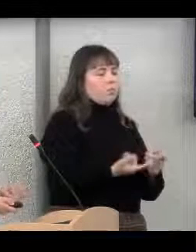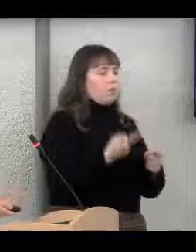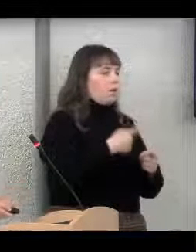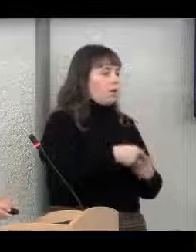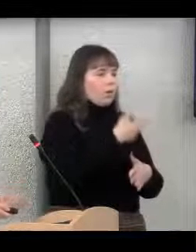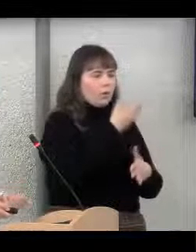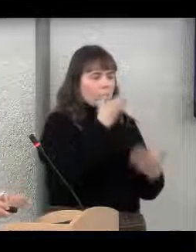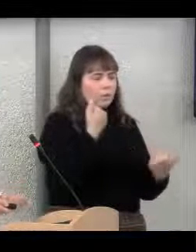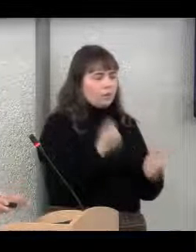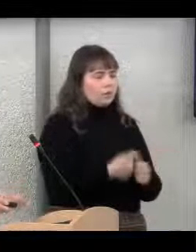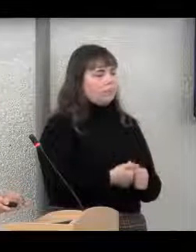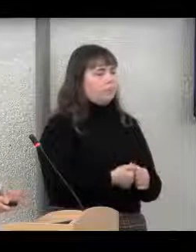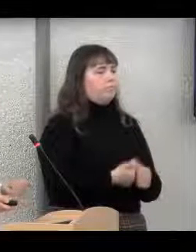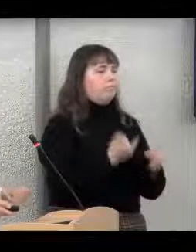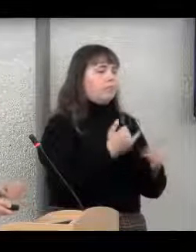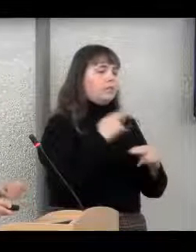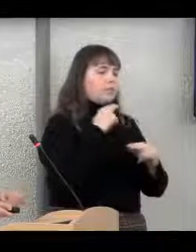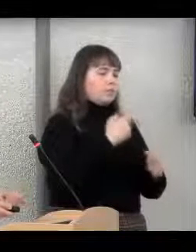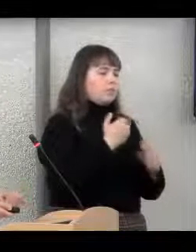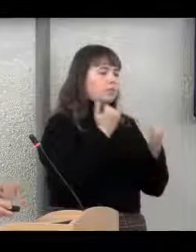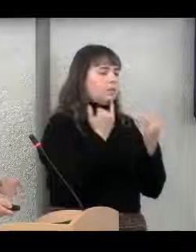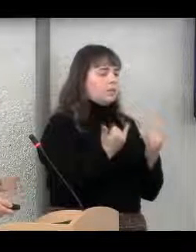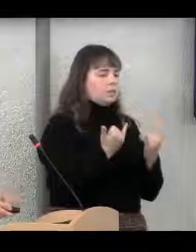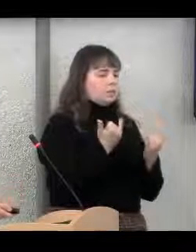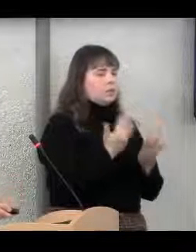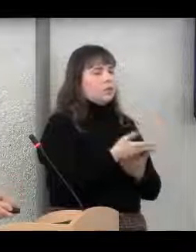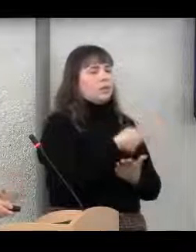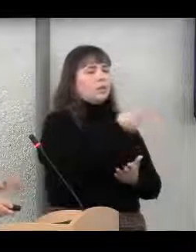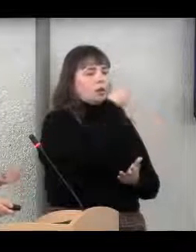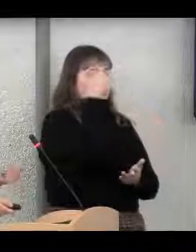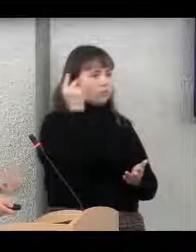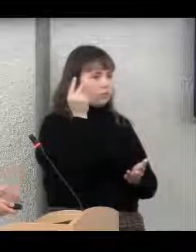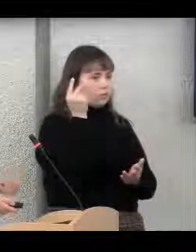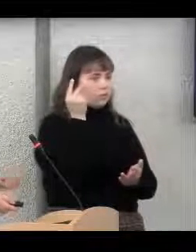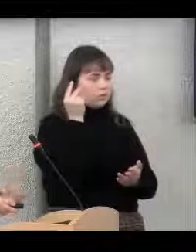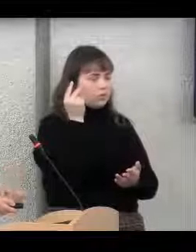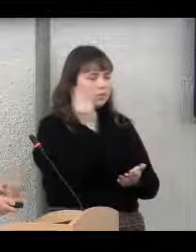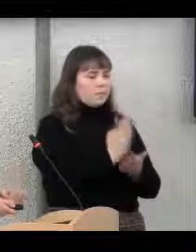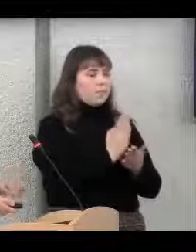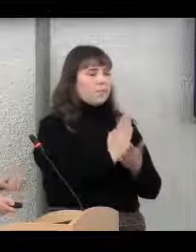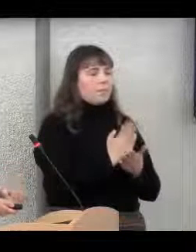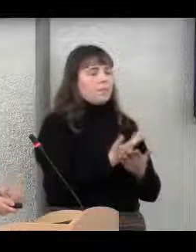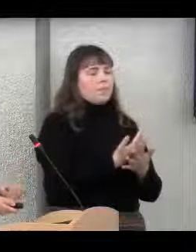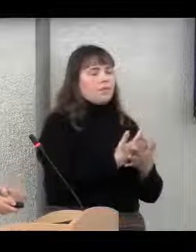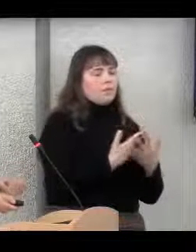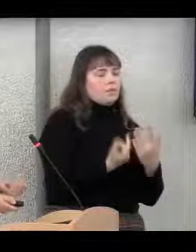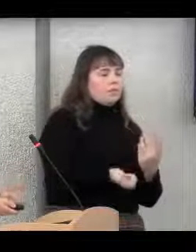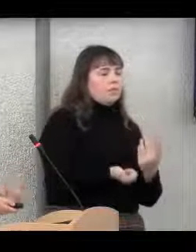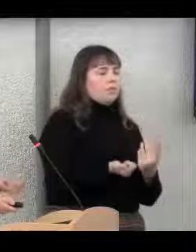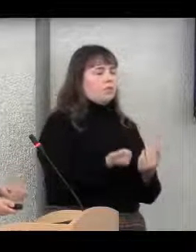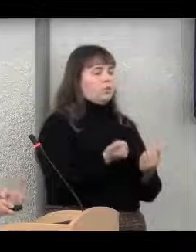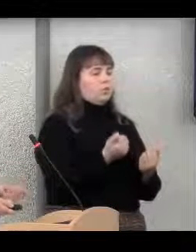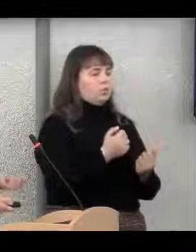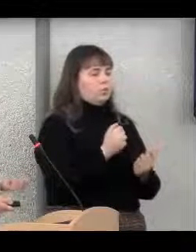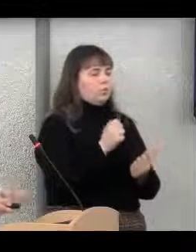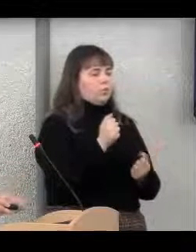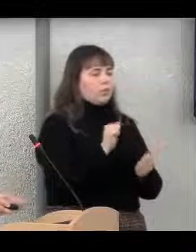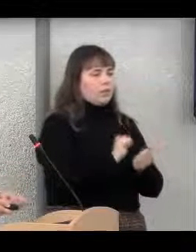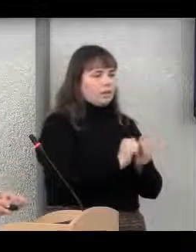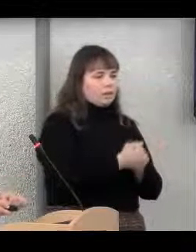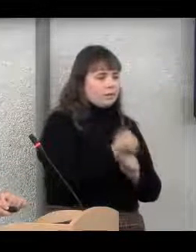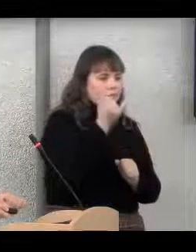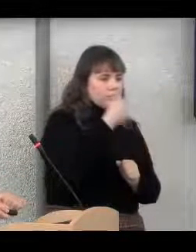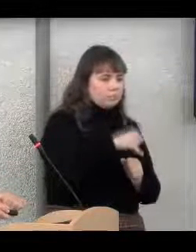pat reikėtų atkreipti dėmesį, kad jau šiai dienai Lietuvoje atsiranda įvairių pilotinių anglies taupymo ūkininkavimo projektų ir